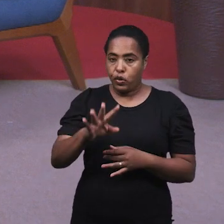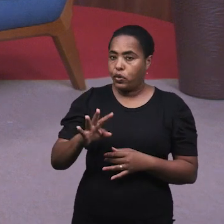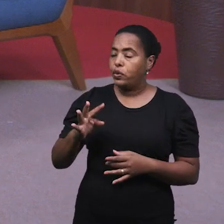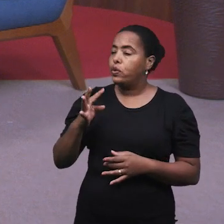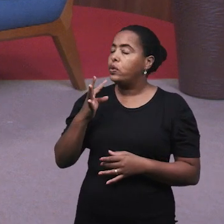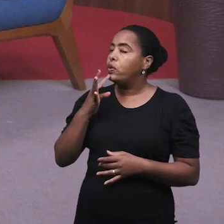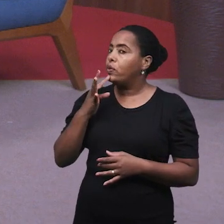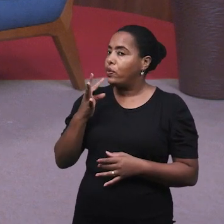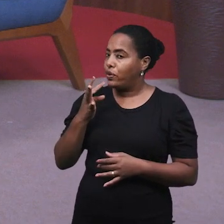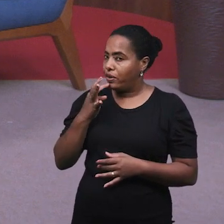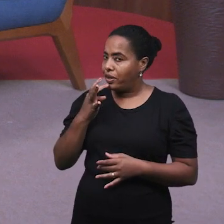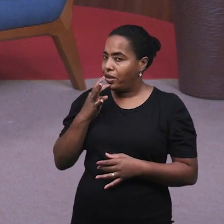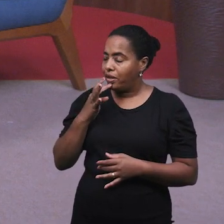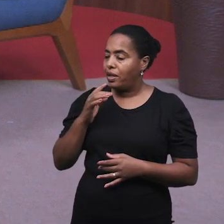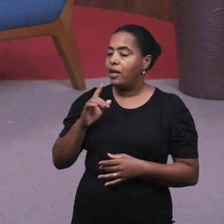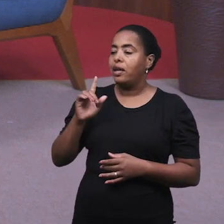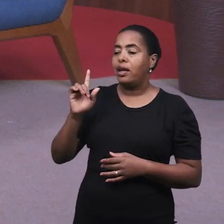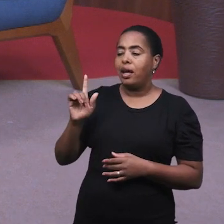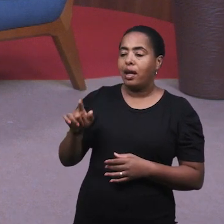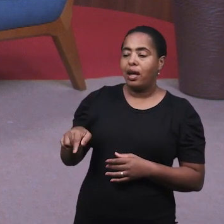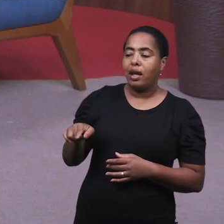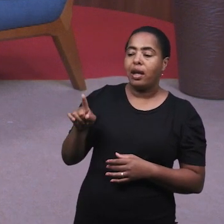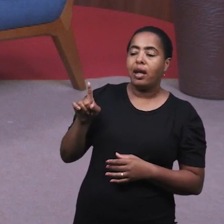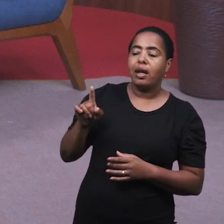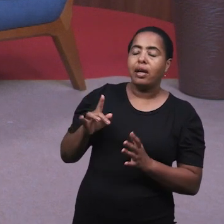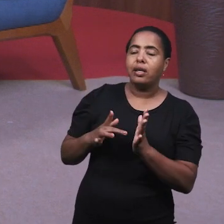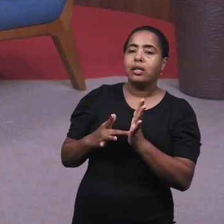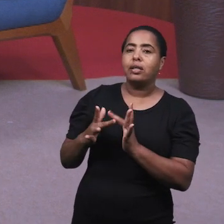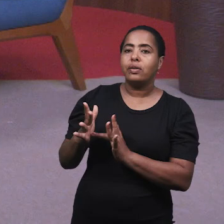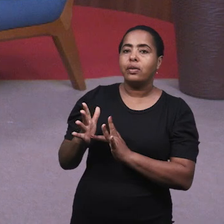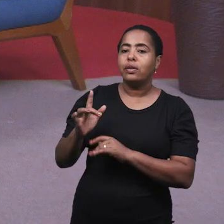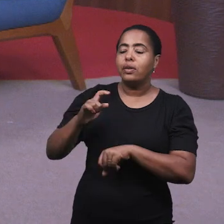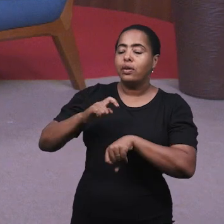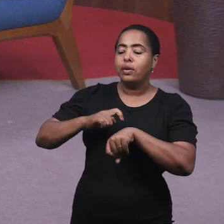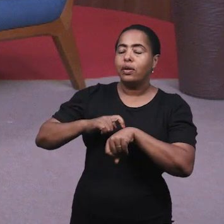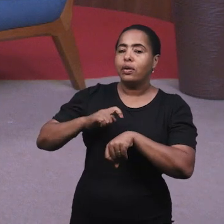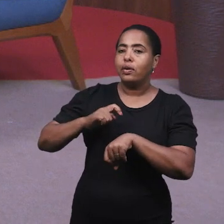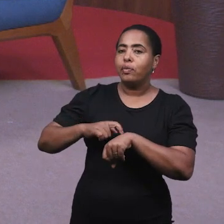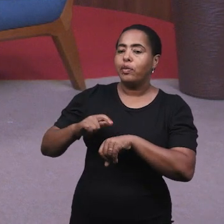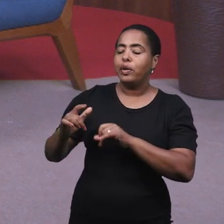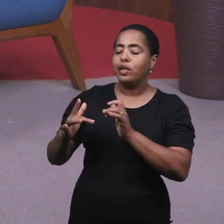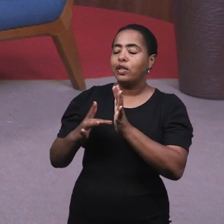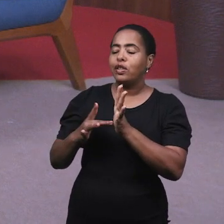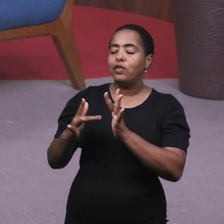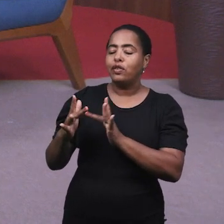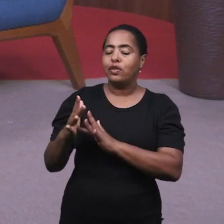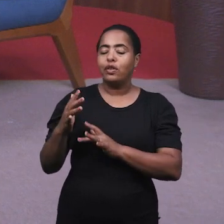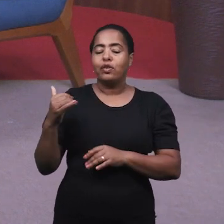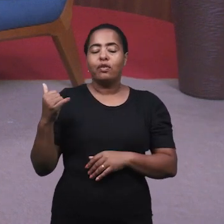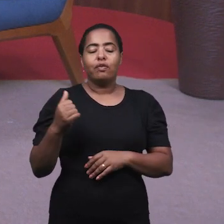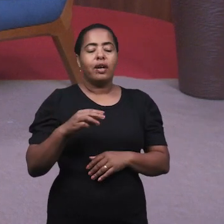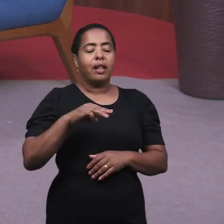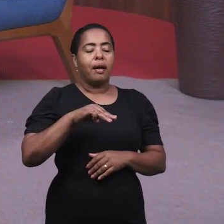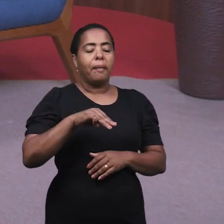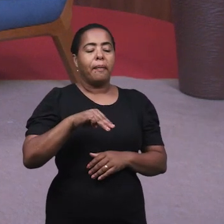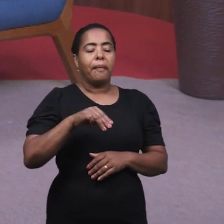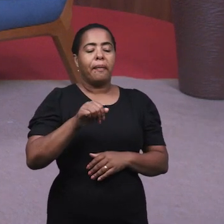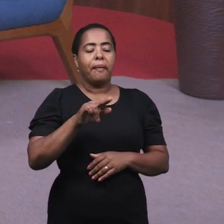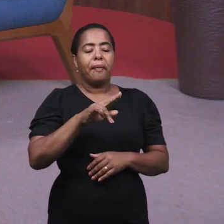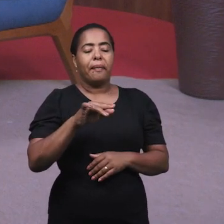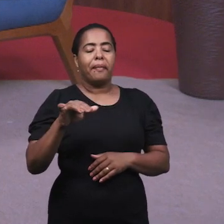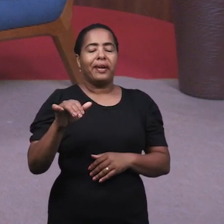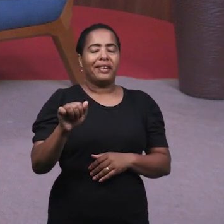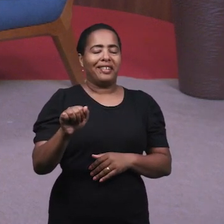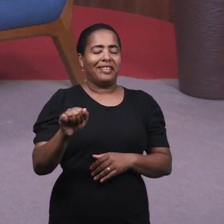Jésus quand lui, il dit son nom. Quand il dit son nom, Maria, et